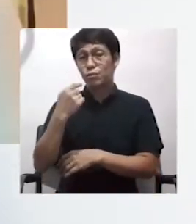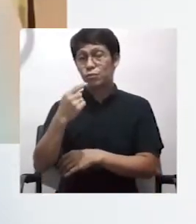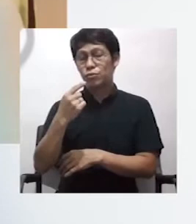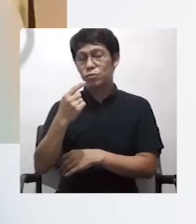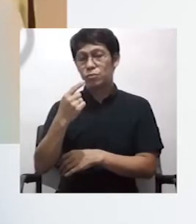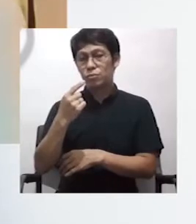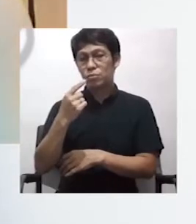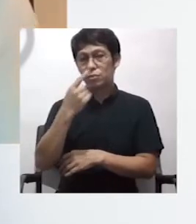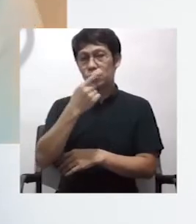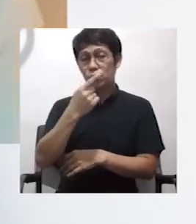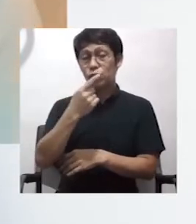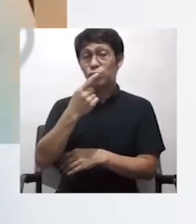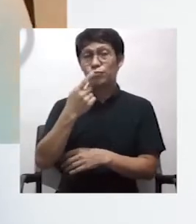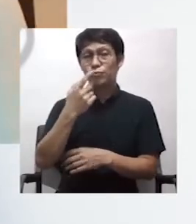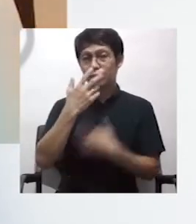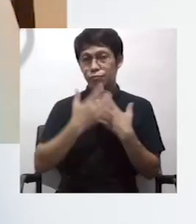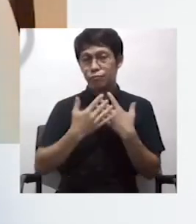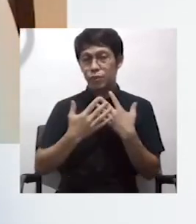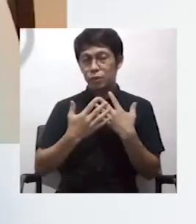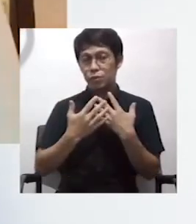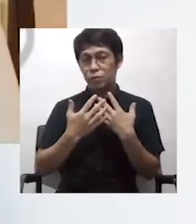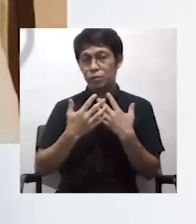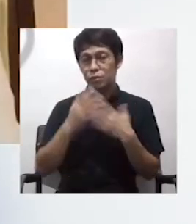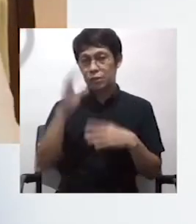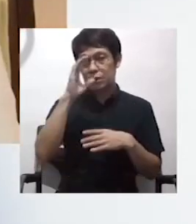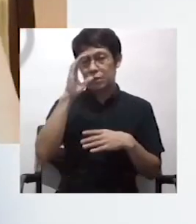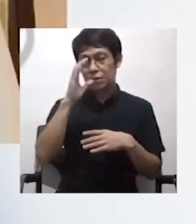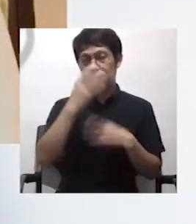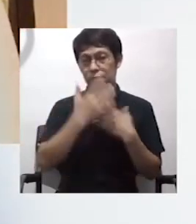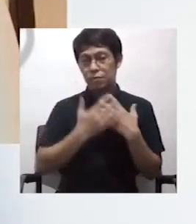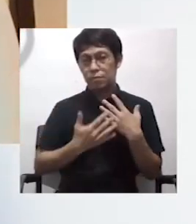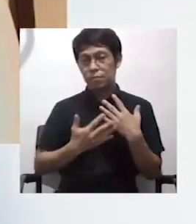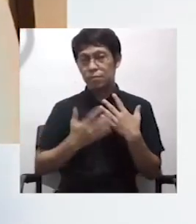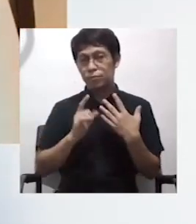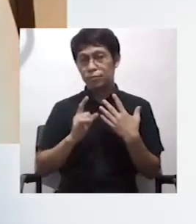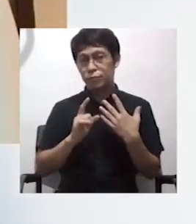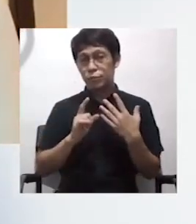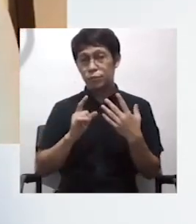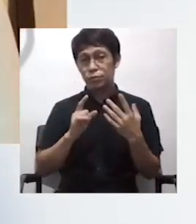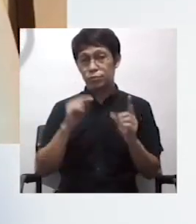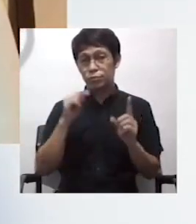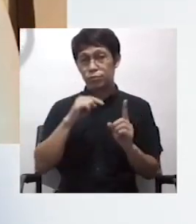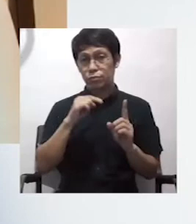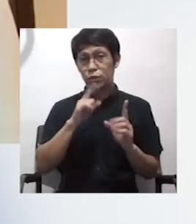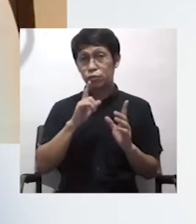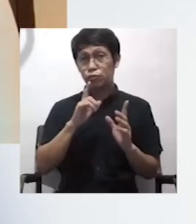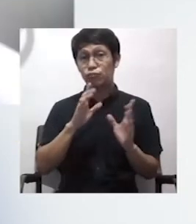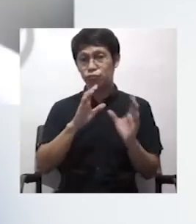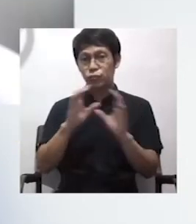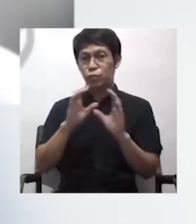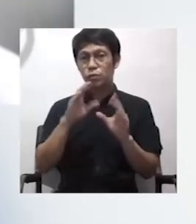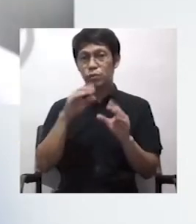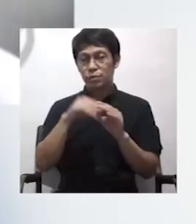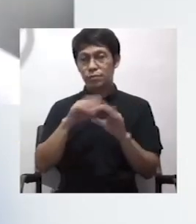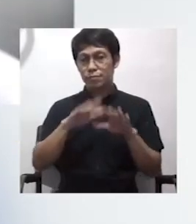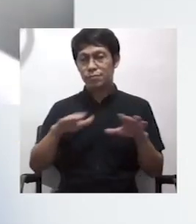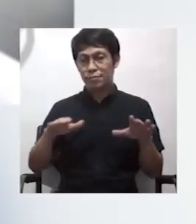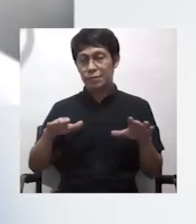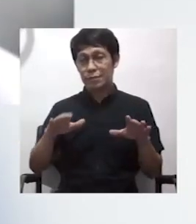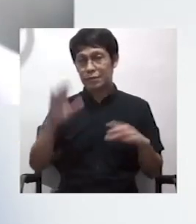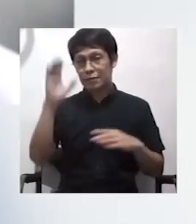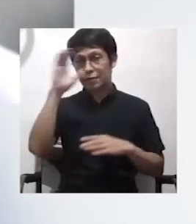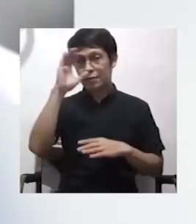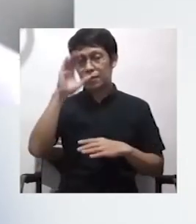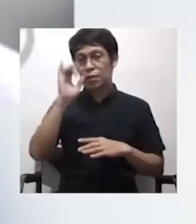pinaka-common among pediatric cancers. Ito din ay may mataas na chance na magagamot. Gusto ko pong i-emphasize sa